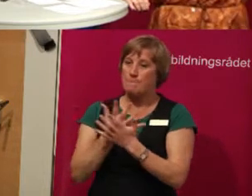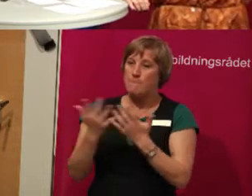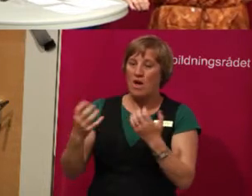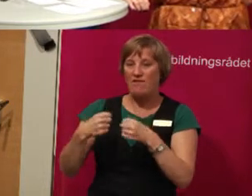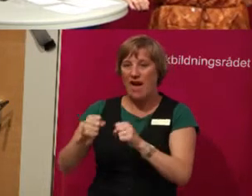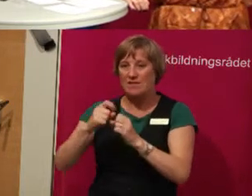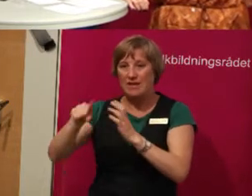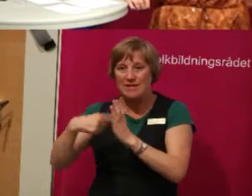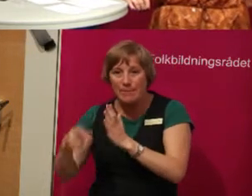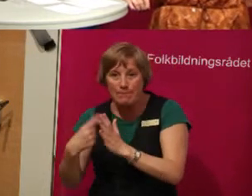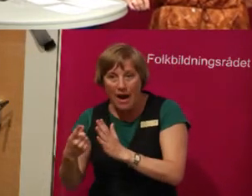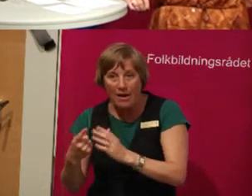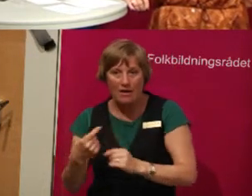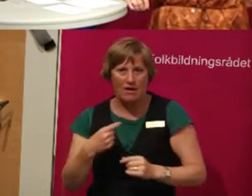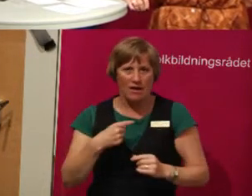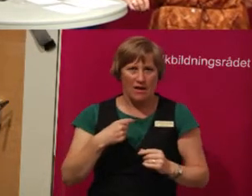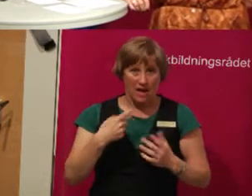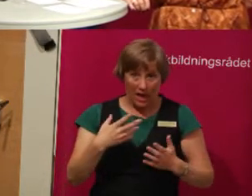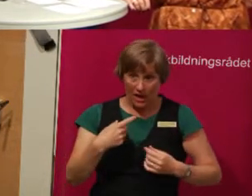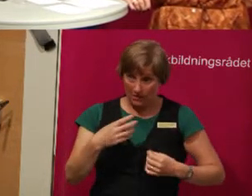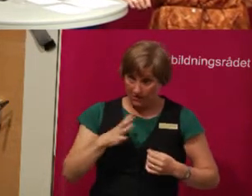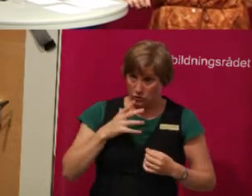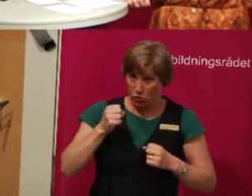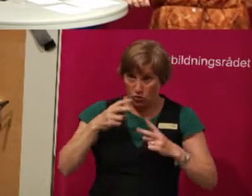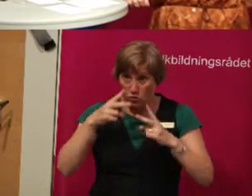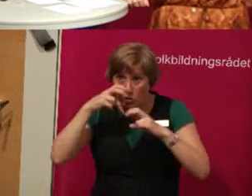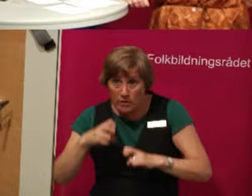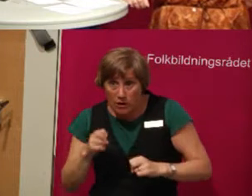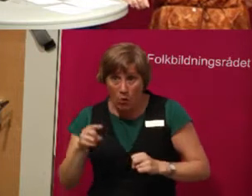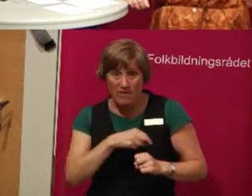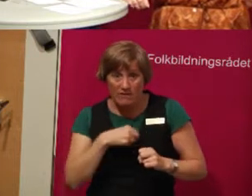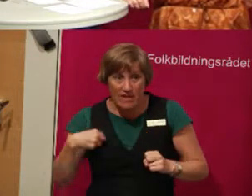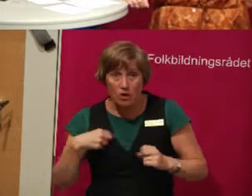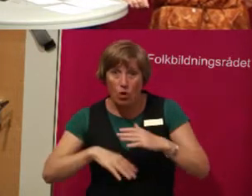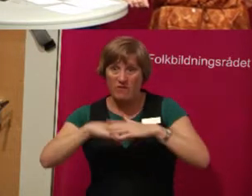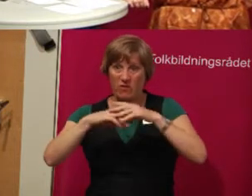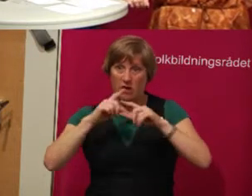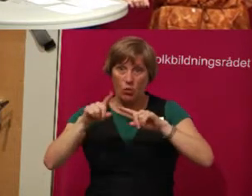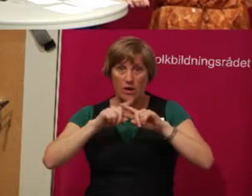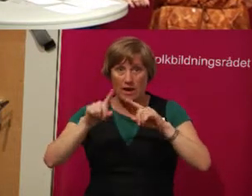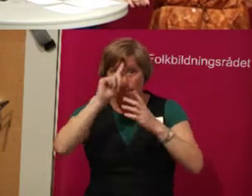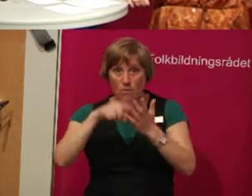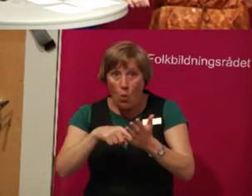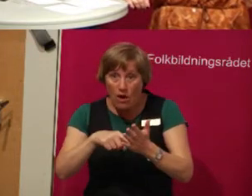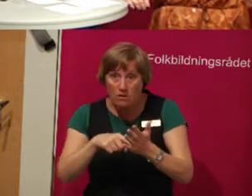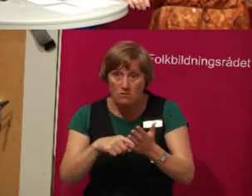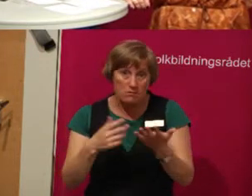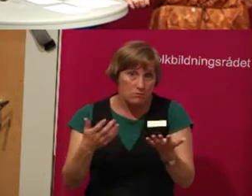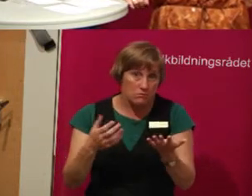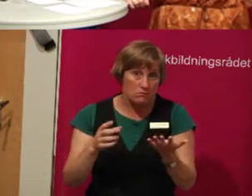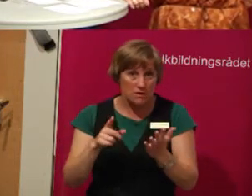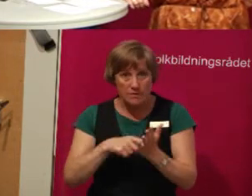någonting man tittar på? Alltså, uppfyller vi de mål som vi har med den verksamhet vi har i studieförbunden? Och kanske speciellt när det